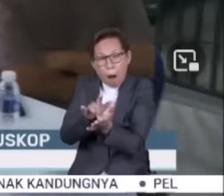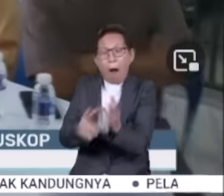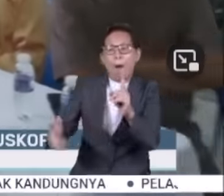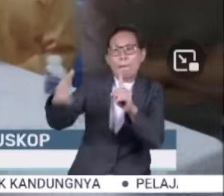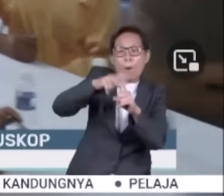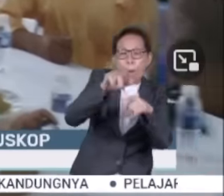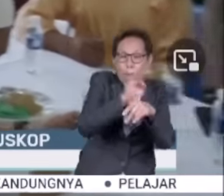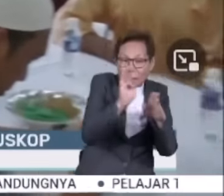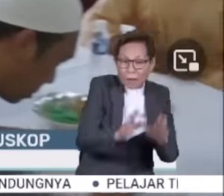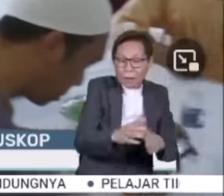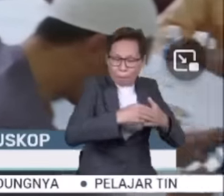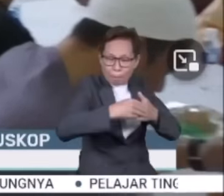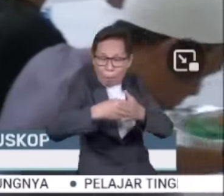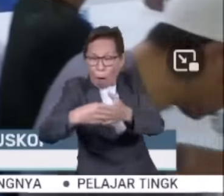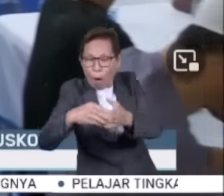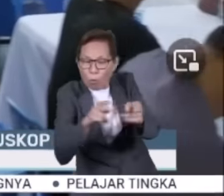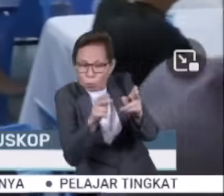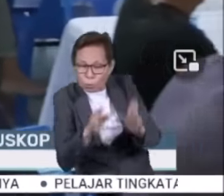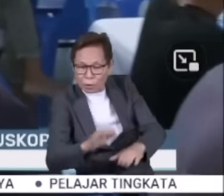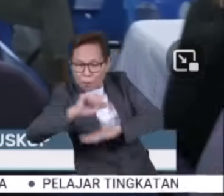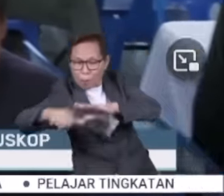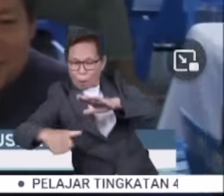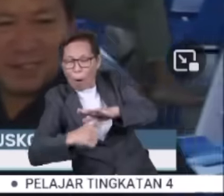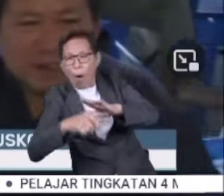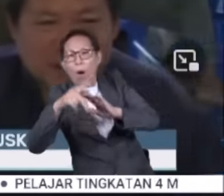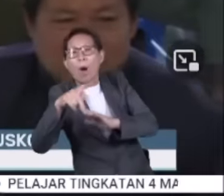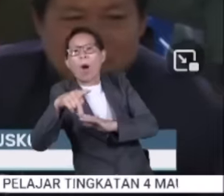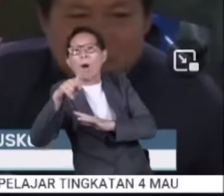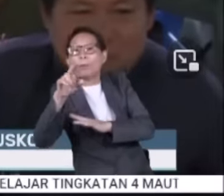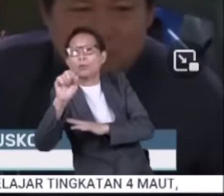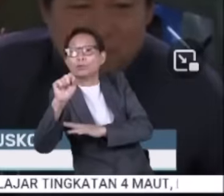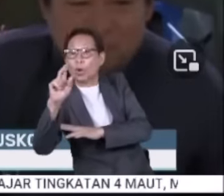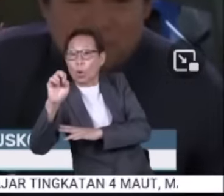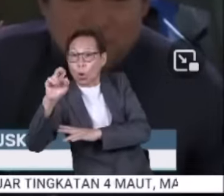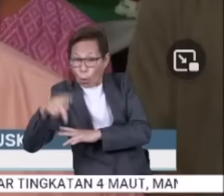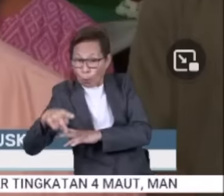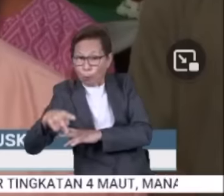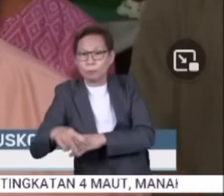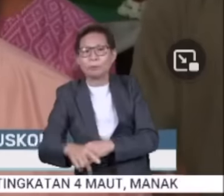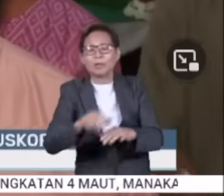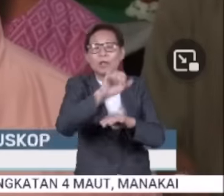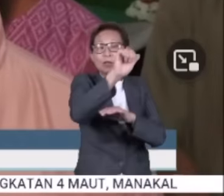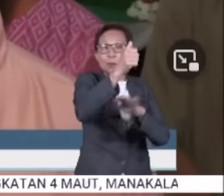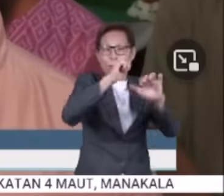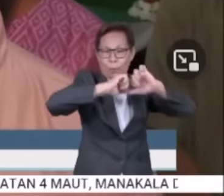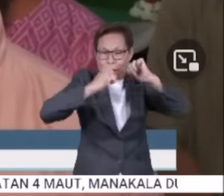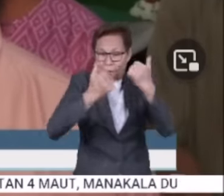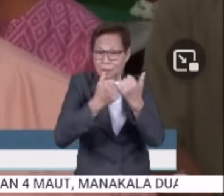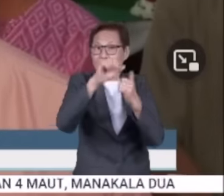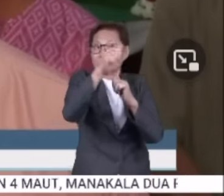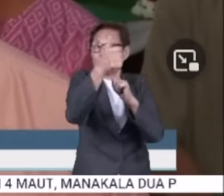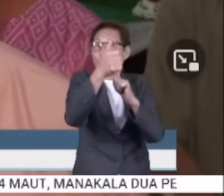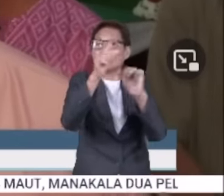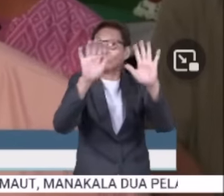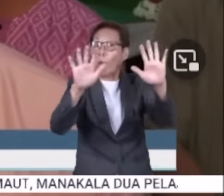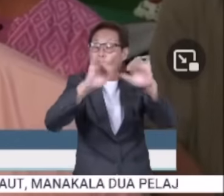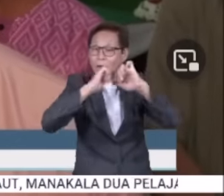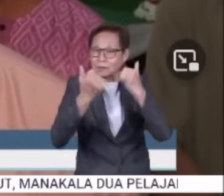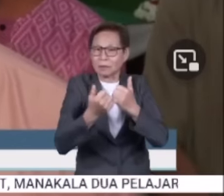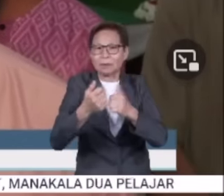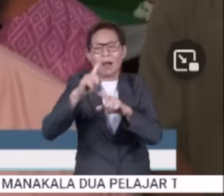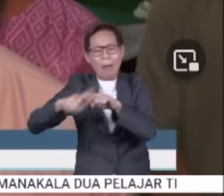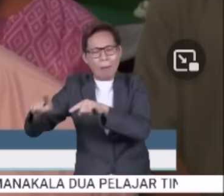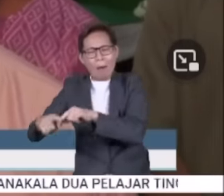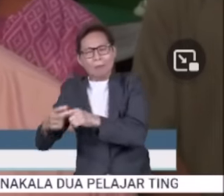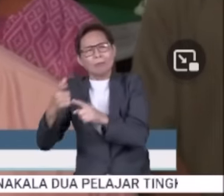perniagaan dan bimbingan keusahawanan di bawah kementeriannya. 10 agensi yang menyediakan pelbagai jenis